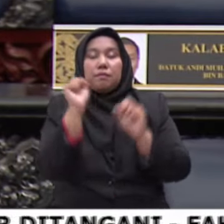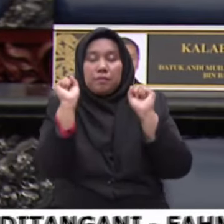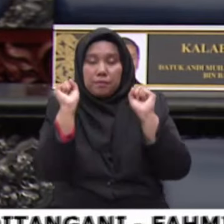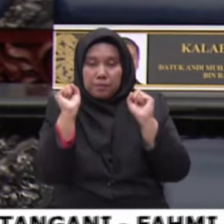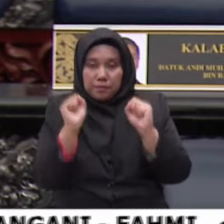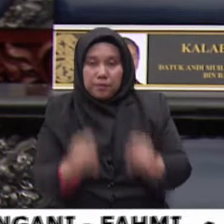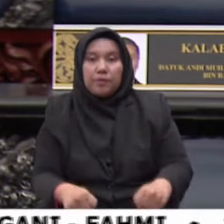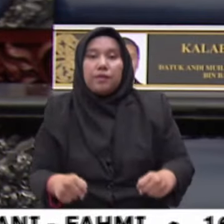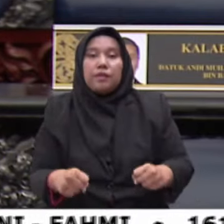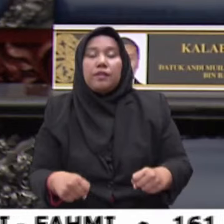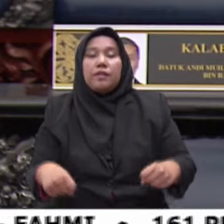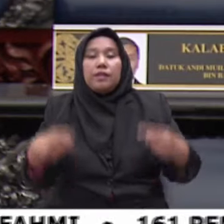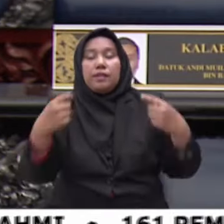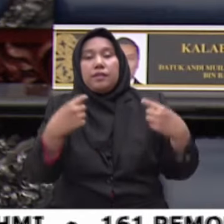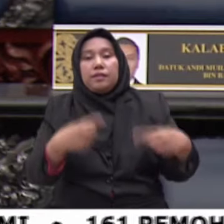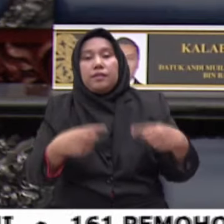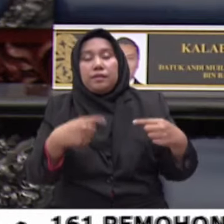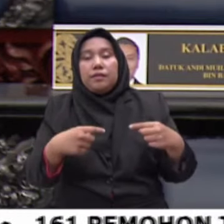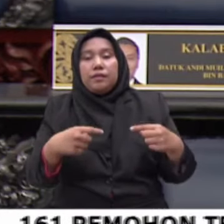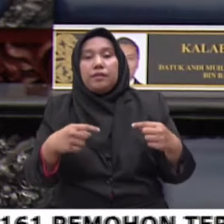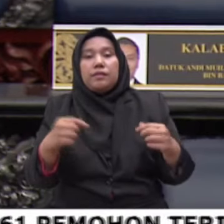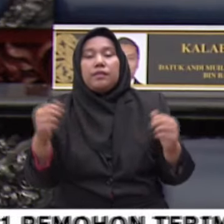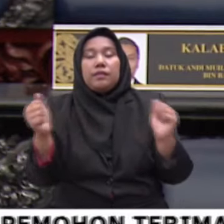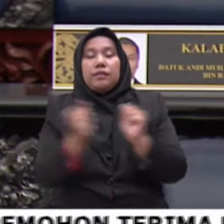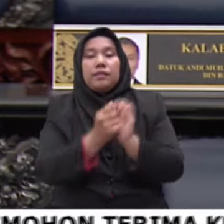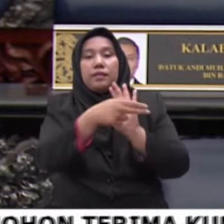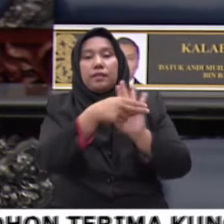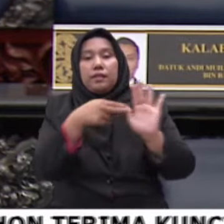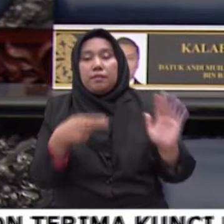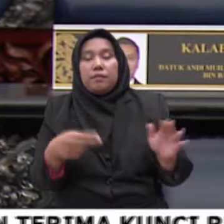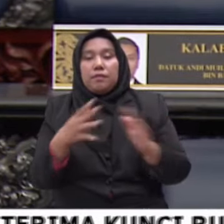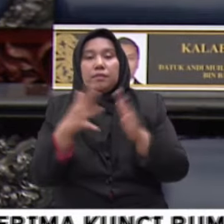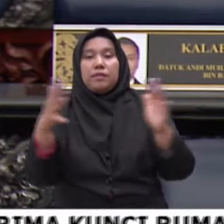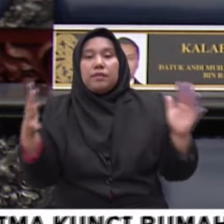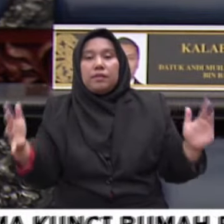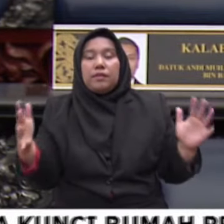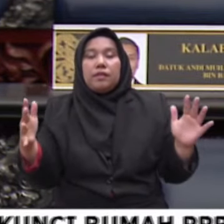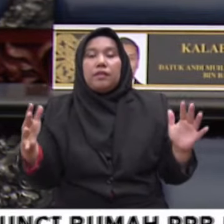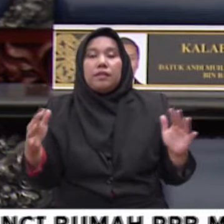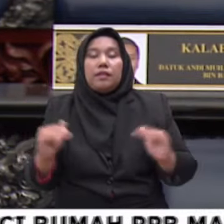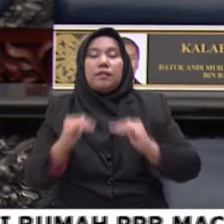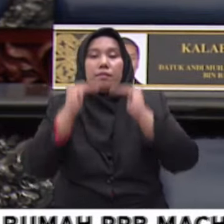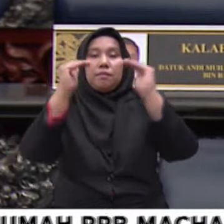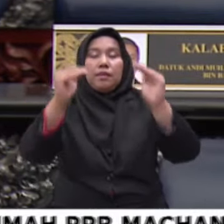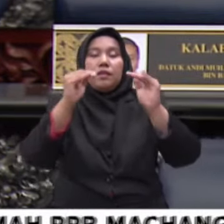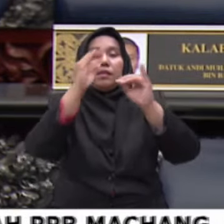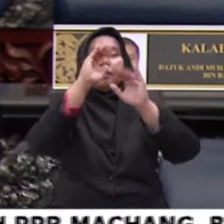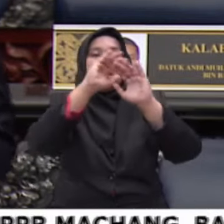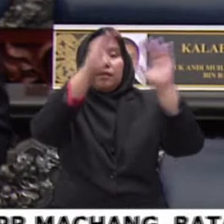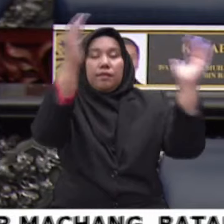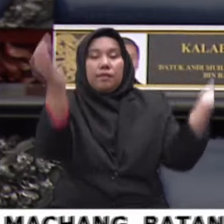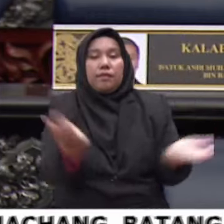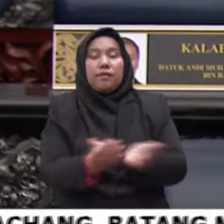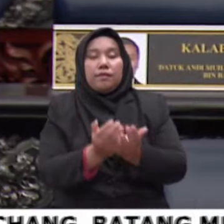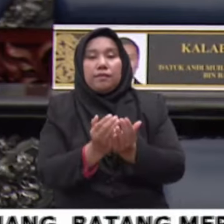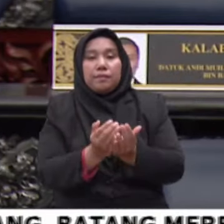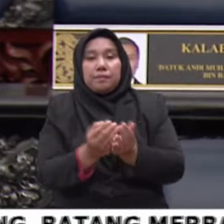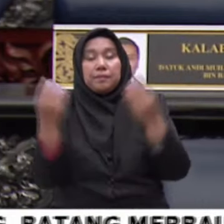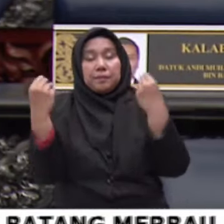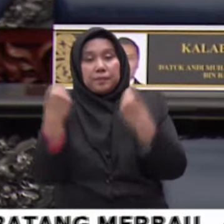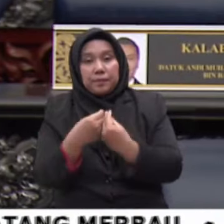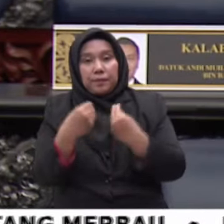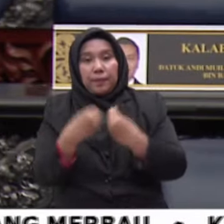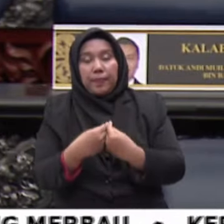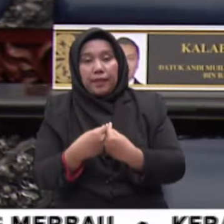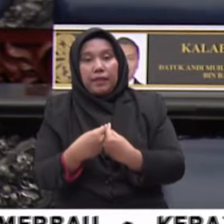saing dengan jenama besar dan kemudian dikembangkan ke peringkat global. Sehingga kini berapakah jumlah perusahaan